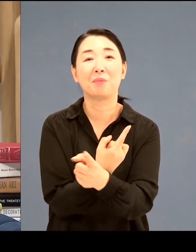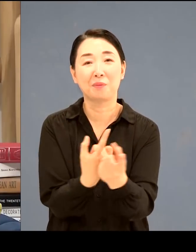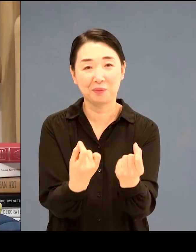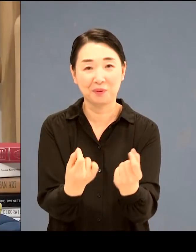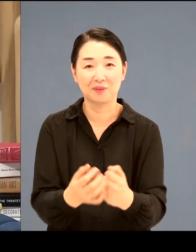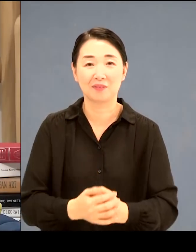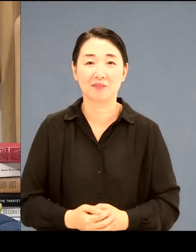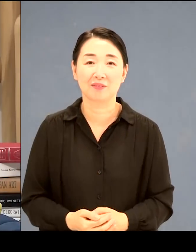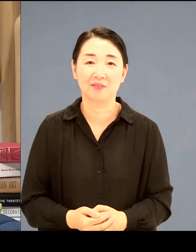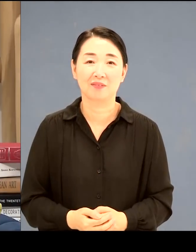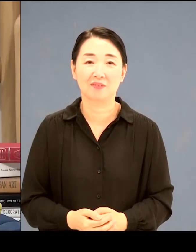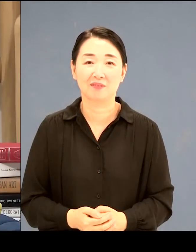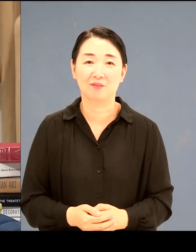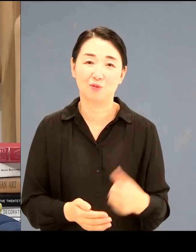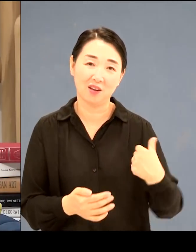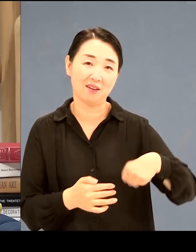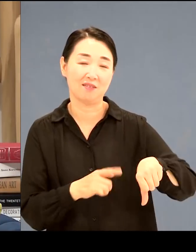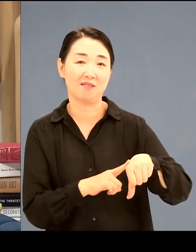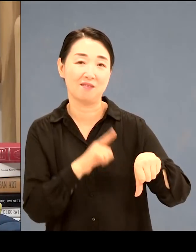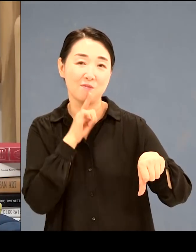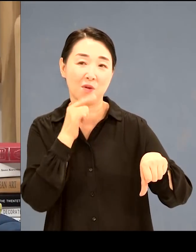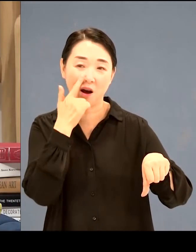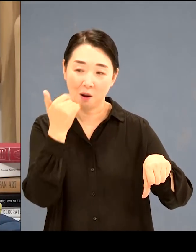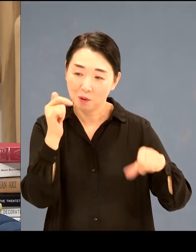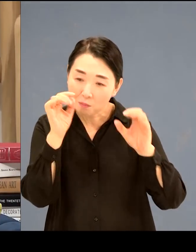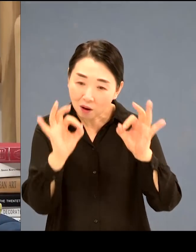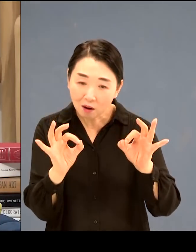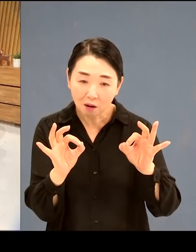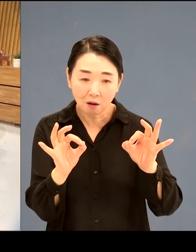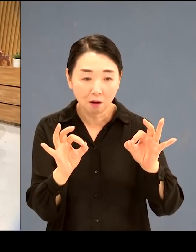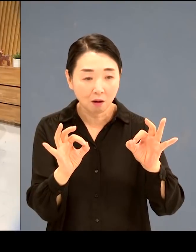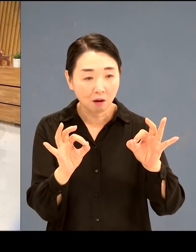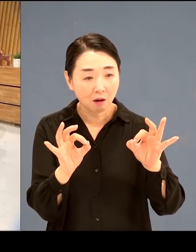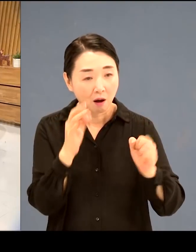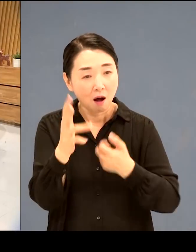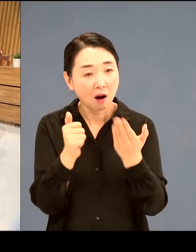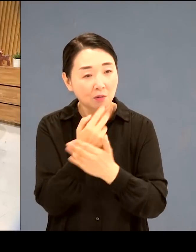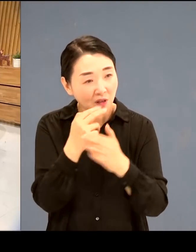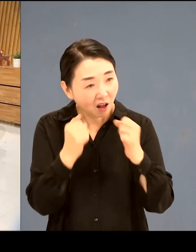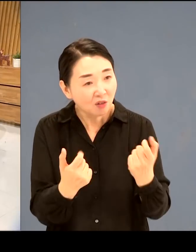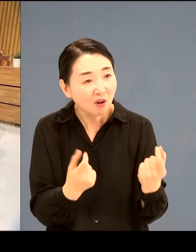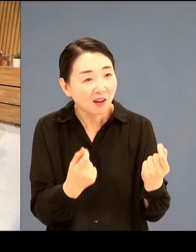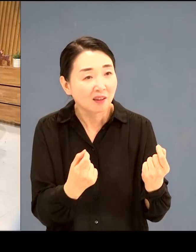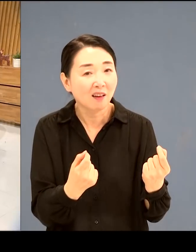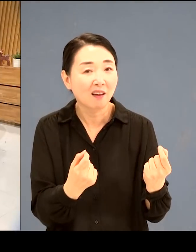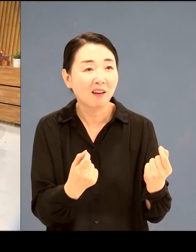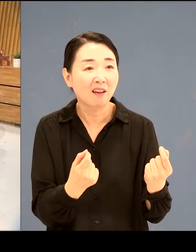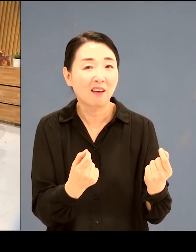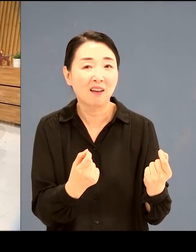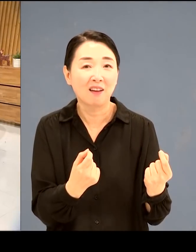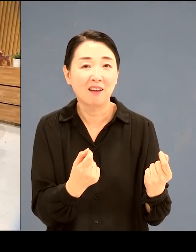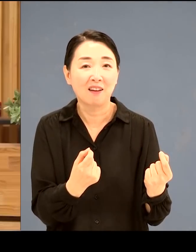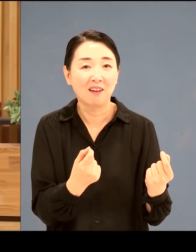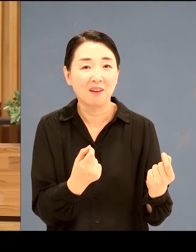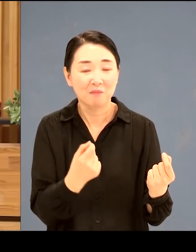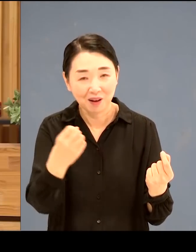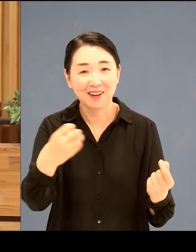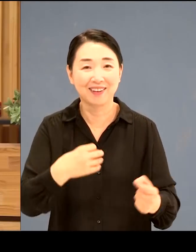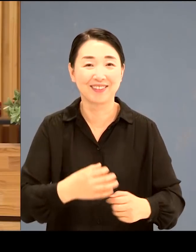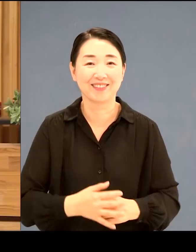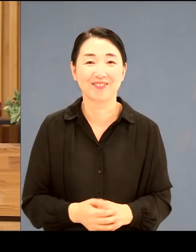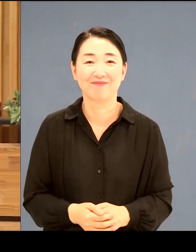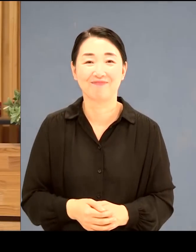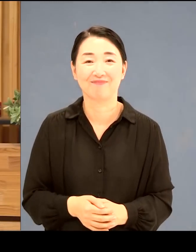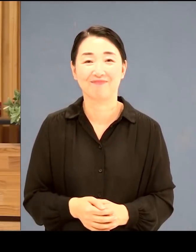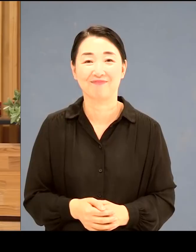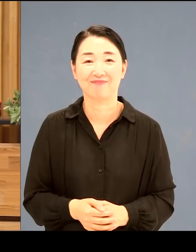네. 저희 아들이 정말 아빠를 보면 하나님이 살아계신 것 같다고 말할 정도로 아들이. 네. 그러면 뭐